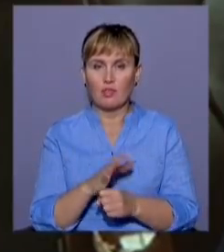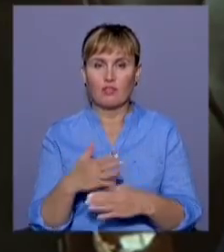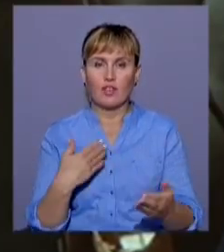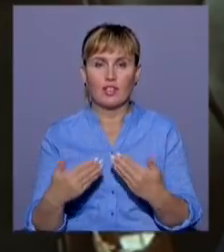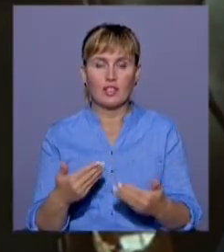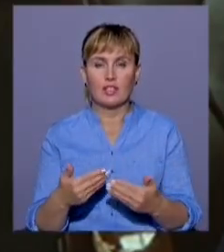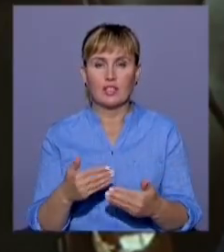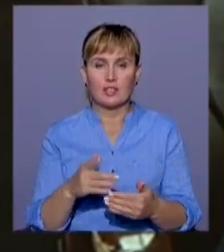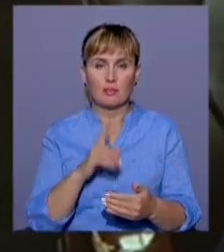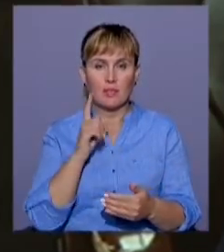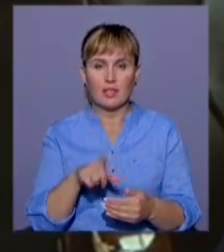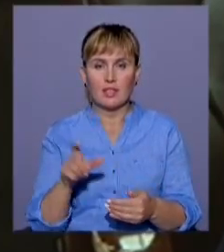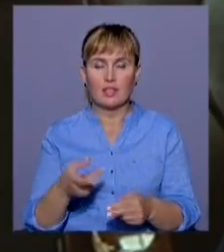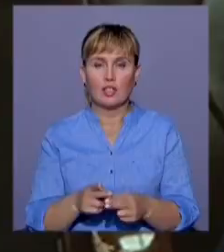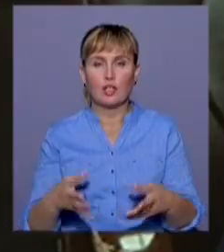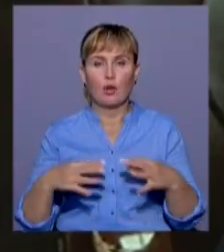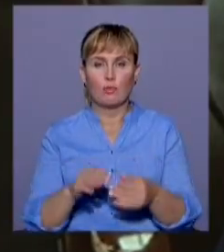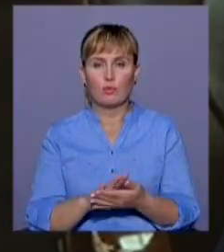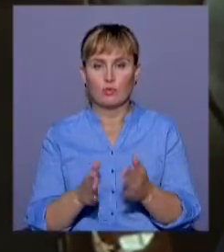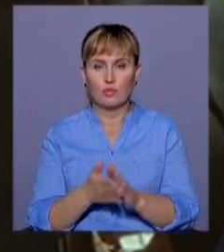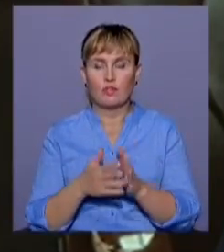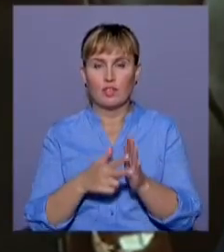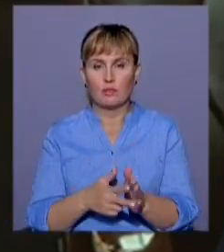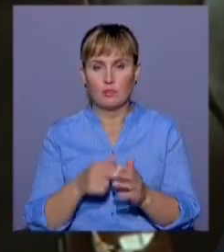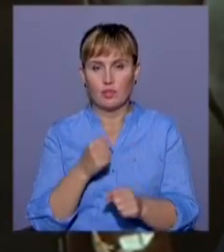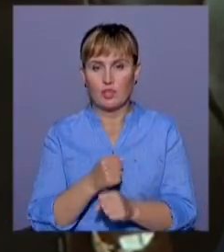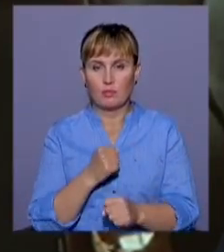отношении несовершеннолетних. При этом это общие условия, 8-часовой рабочий